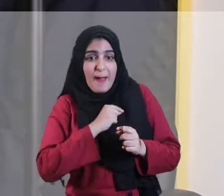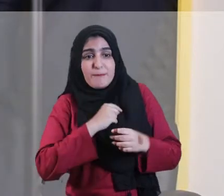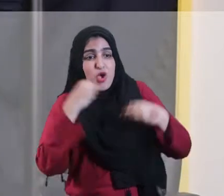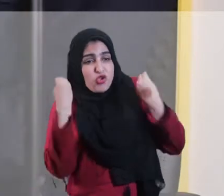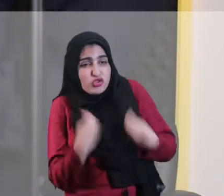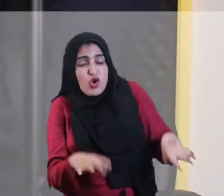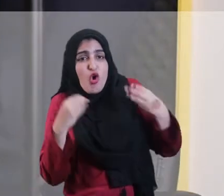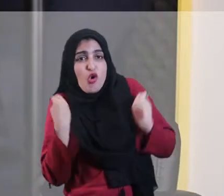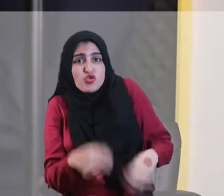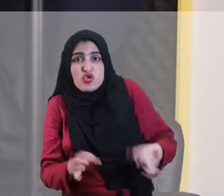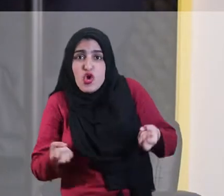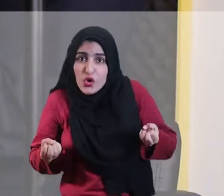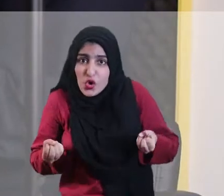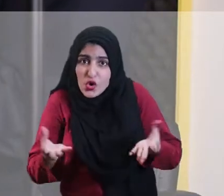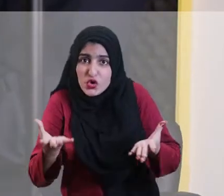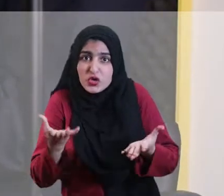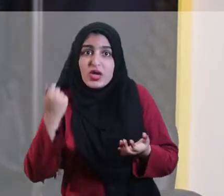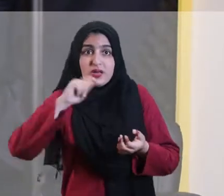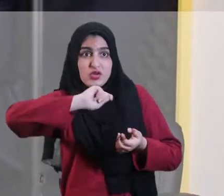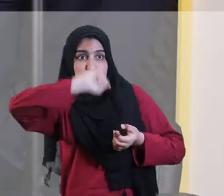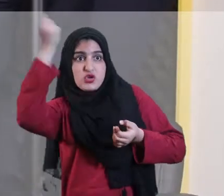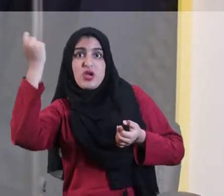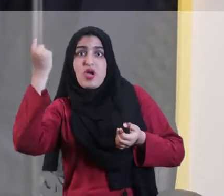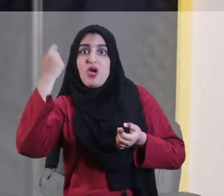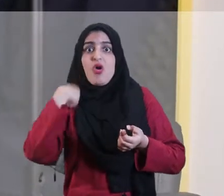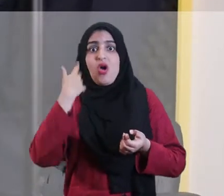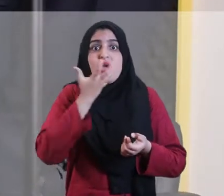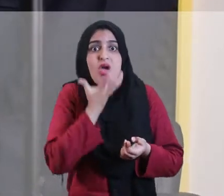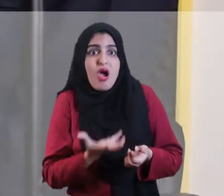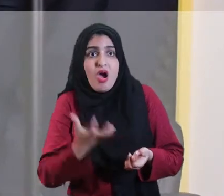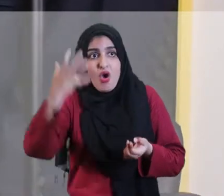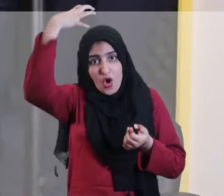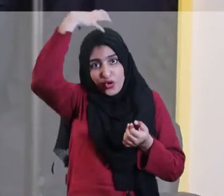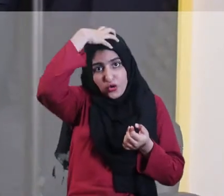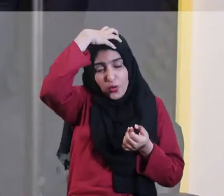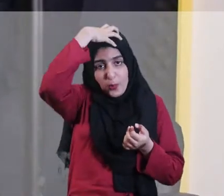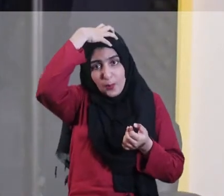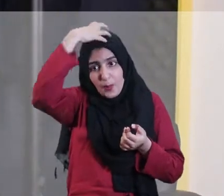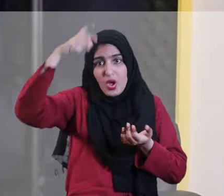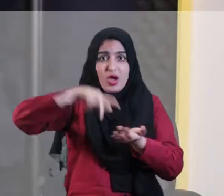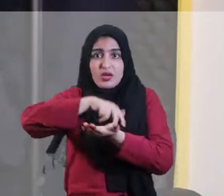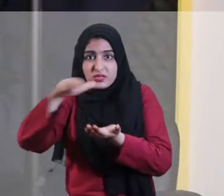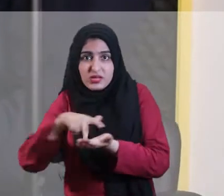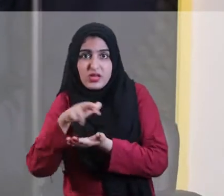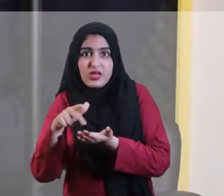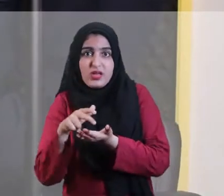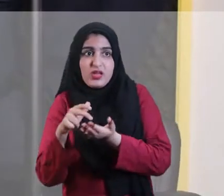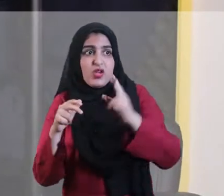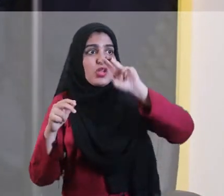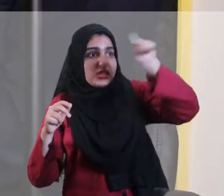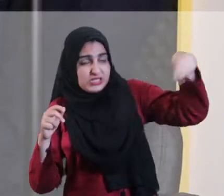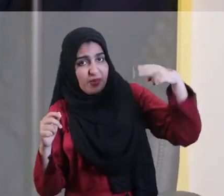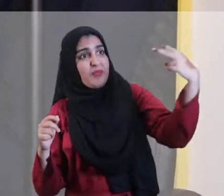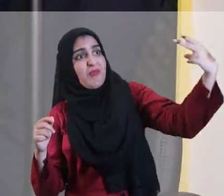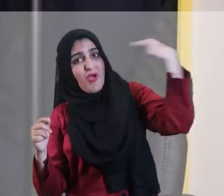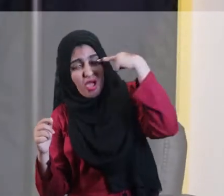करें इतनी बड़ी दाढ़ी और टोपी लगा लेंगे तो और